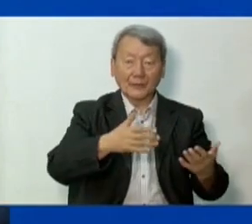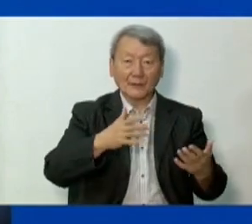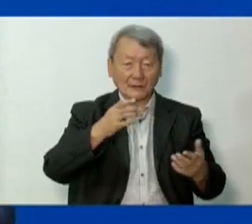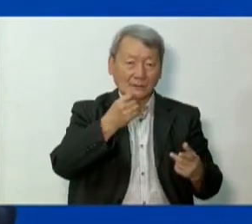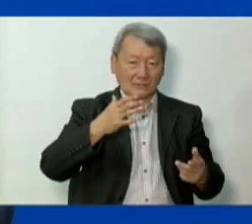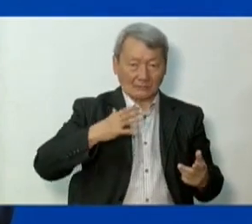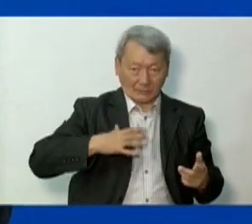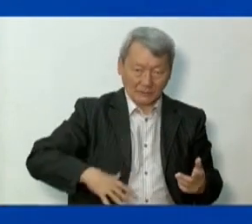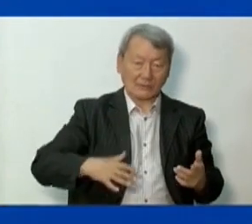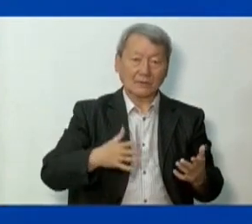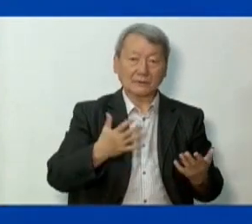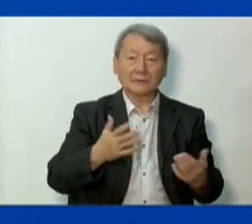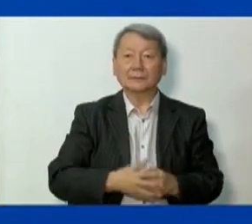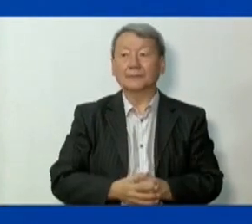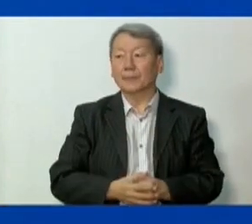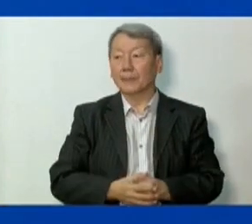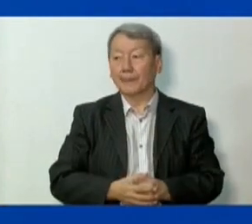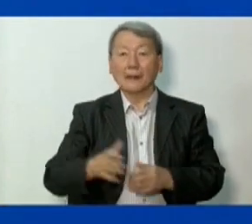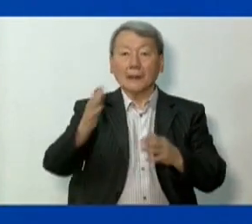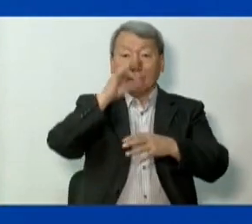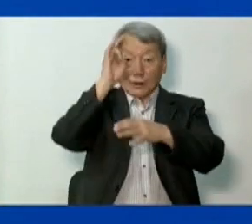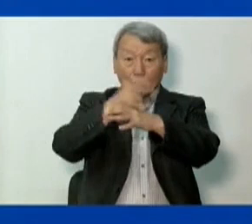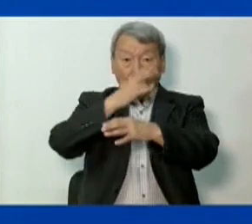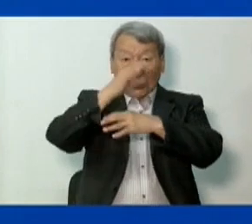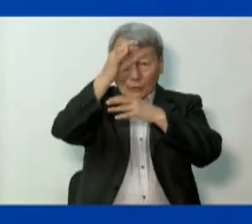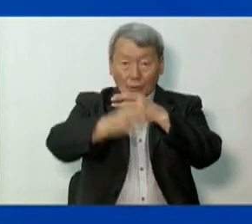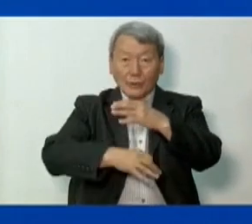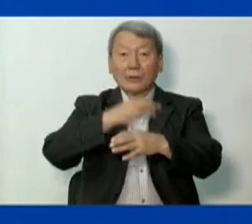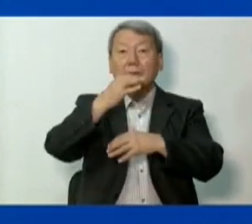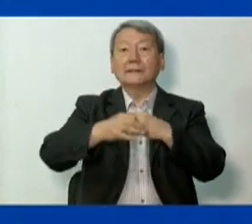сабырдуулукка чакырабыз. Чакырам. Бир сутканын ичинде